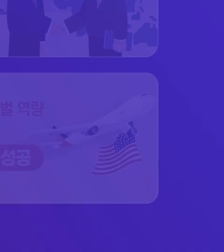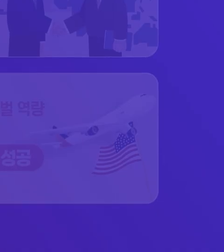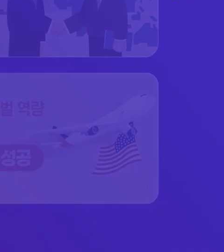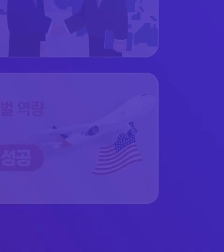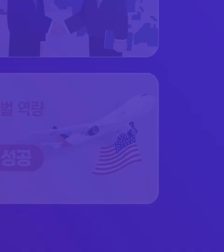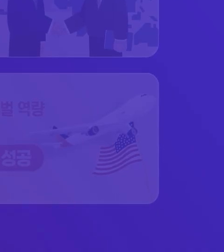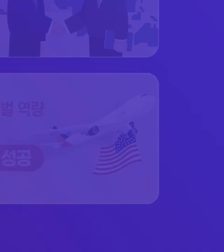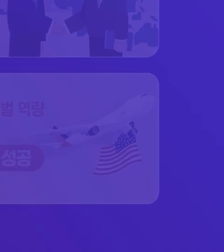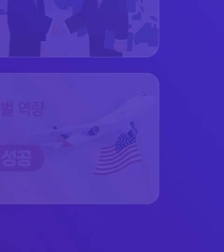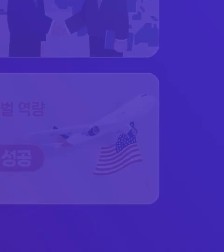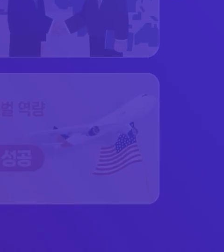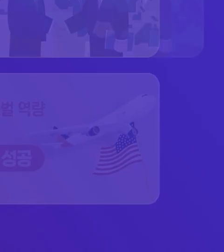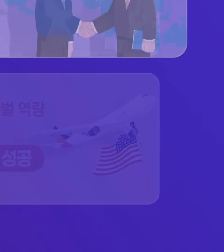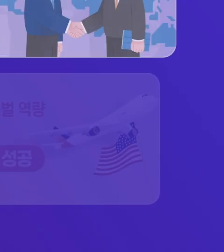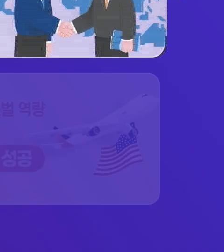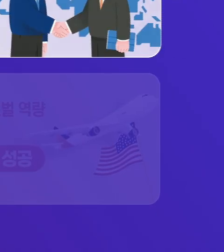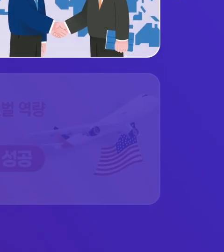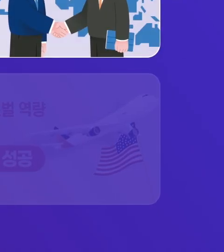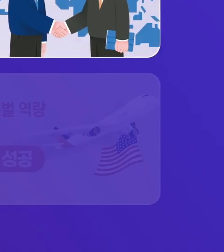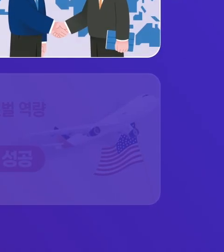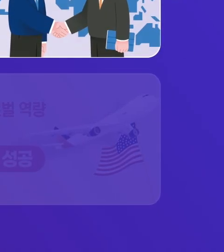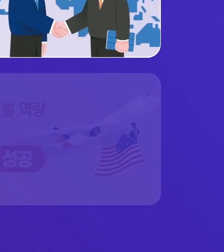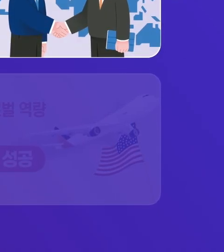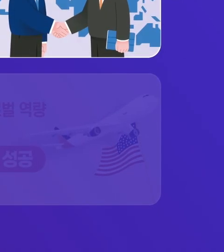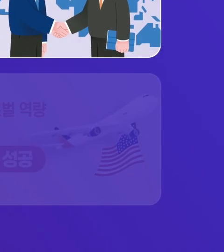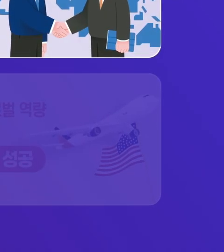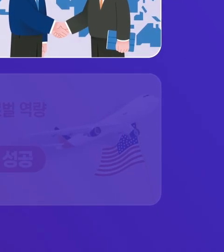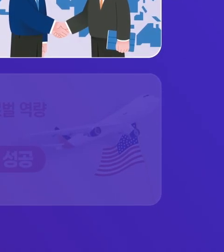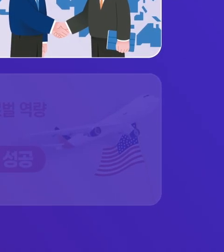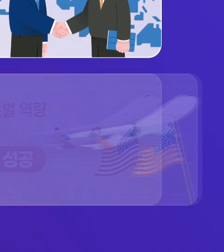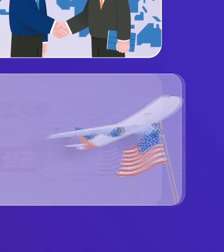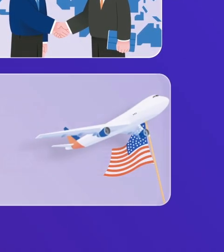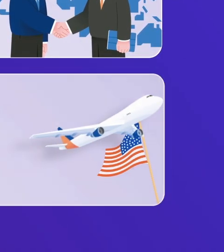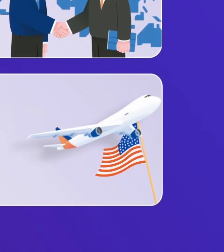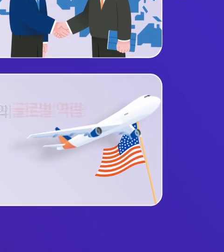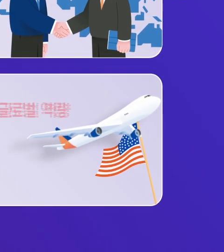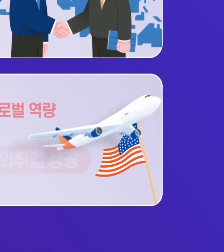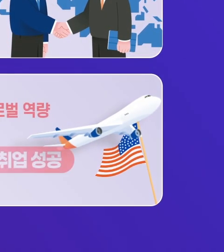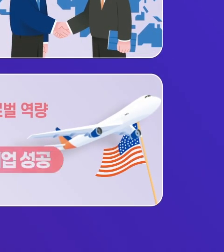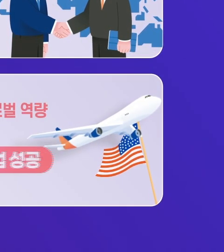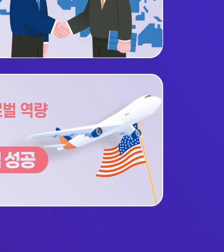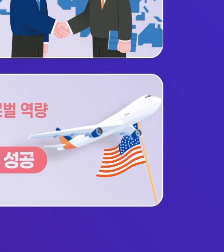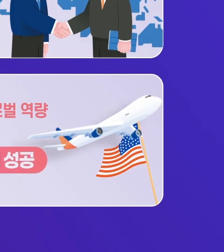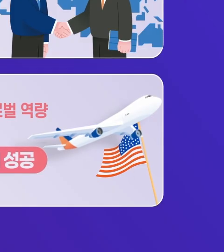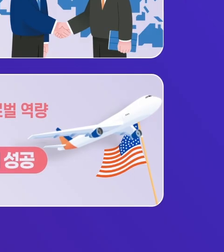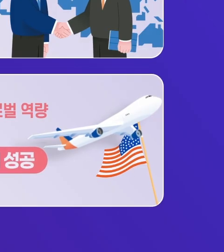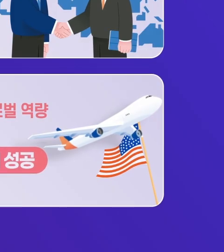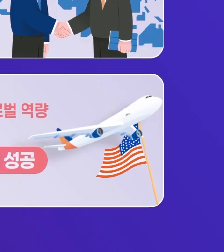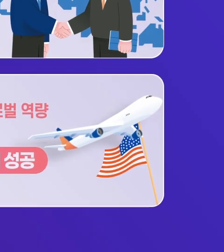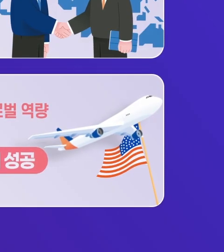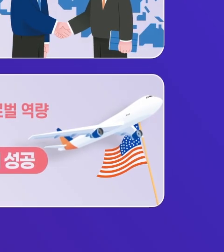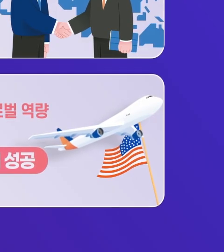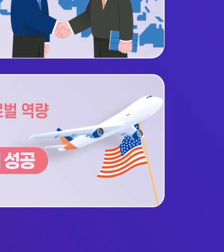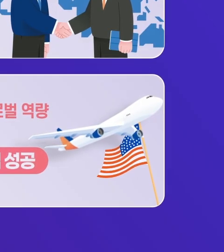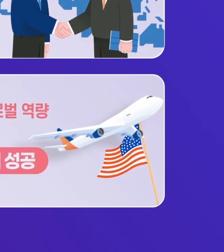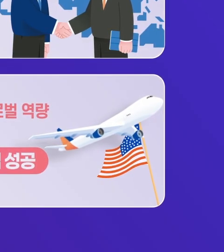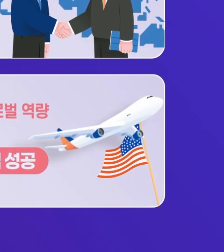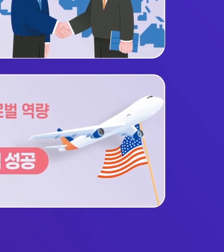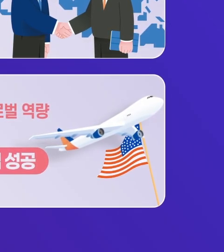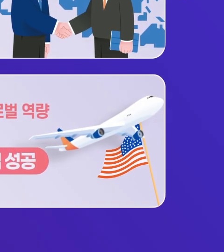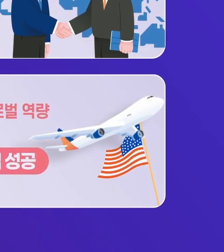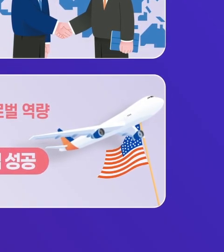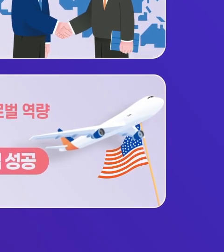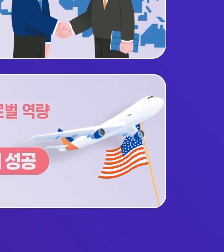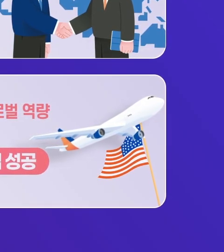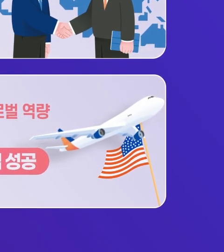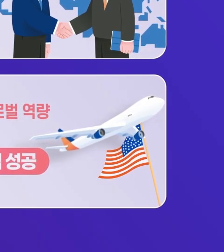중 2년 연속 1위로 졸업 후 취업을 위한 개개인 맞춤 진로 프로그램을 운영하고 있습니다. 또한 해외 취업을 원하는